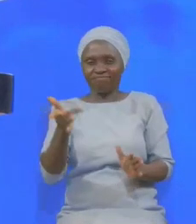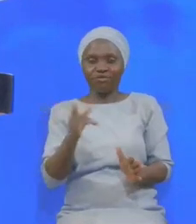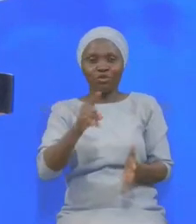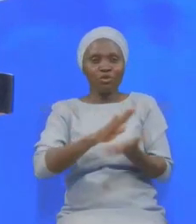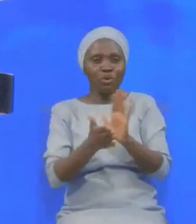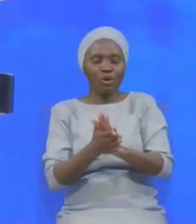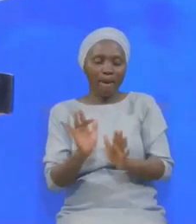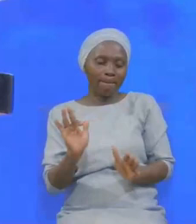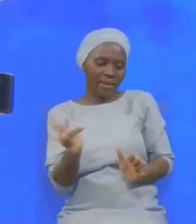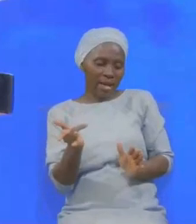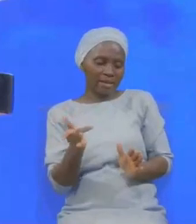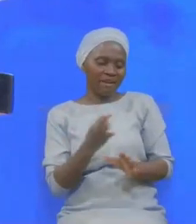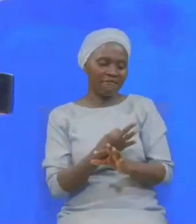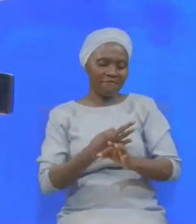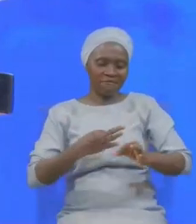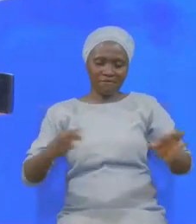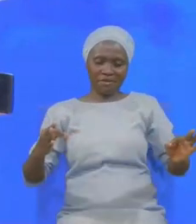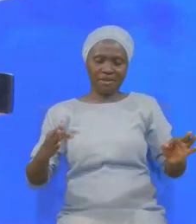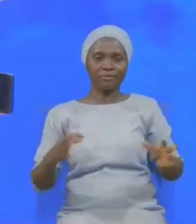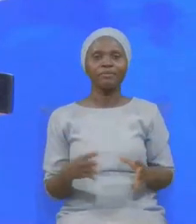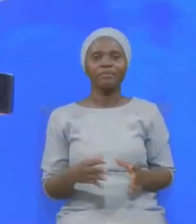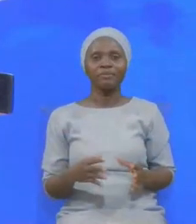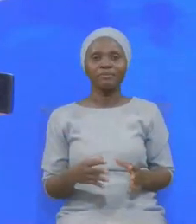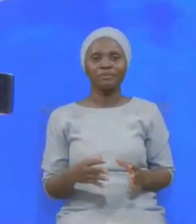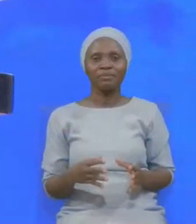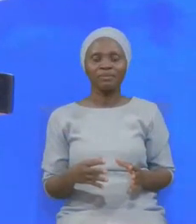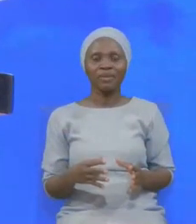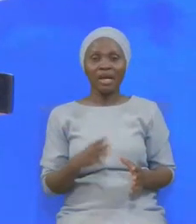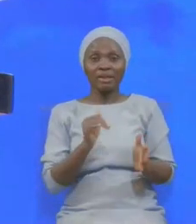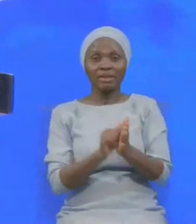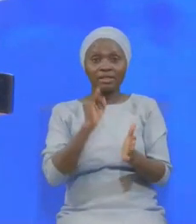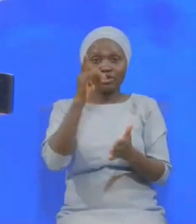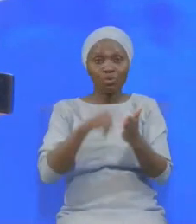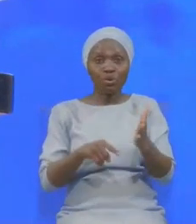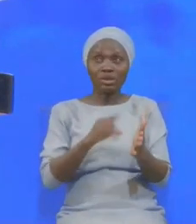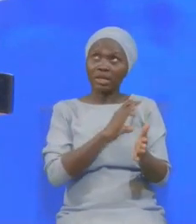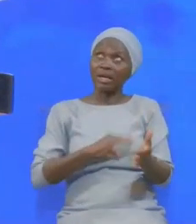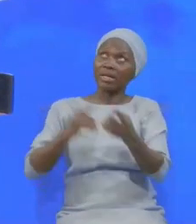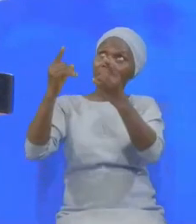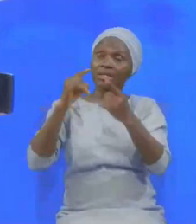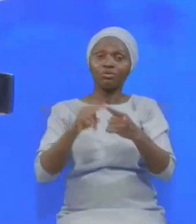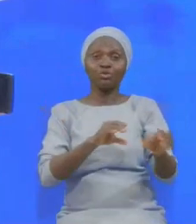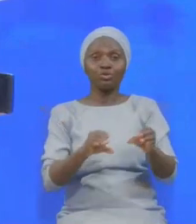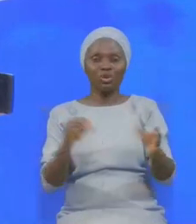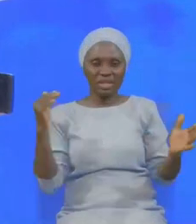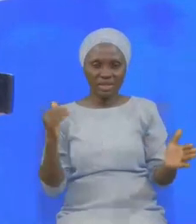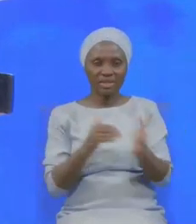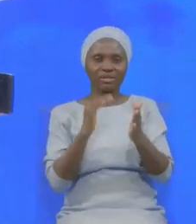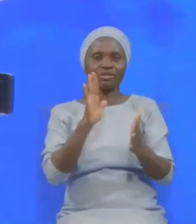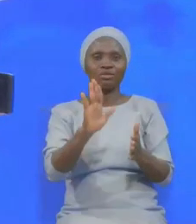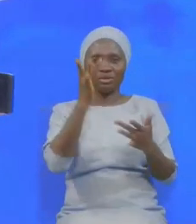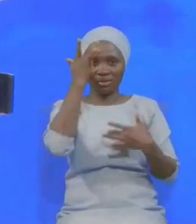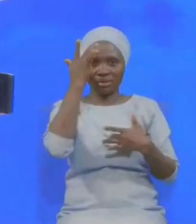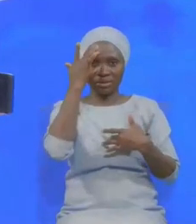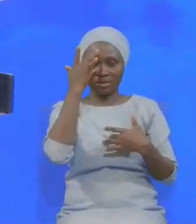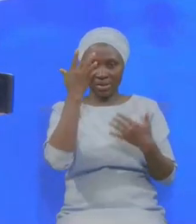Vous sentirez léger, libre. C'est ce que Christ est venu faire contre votre maladie ce